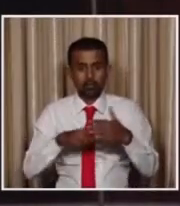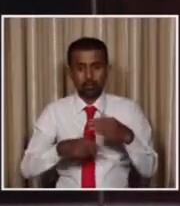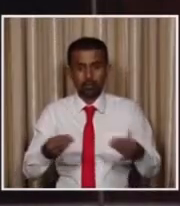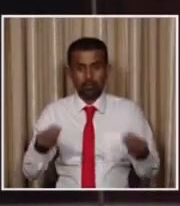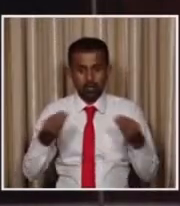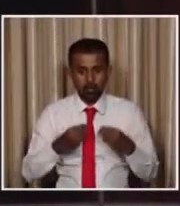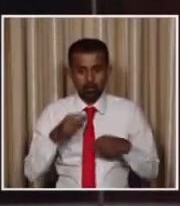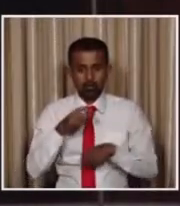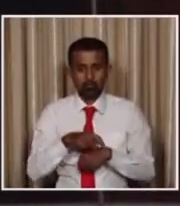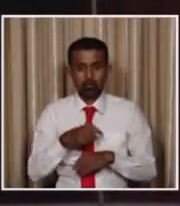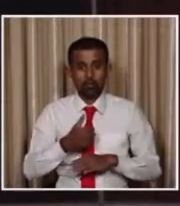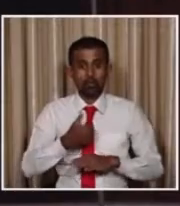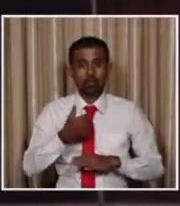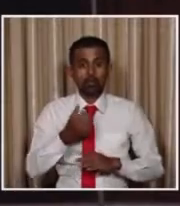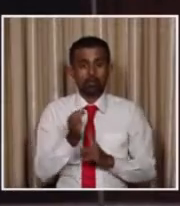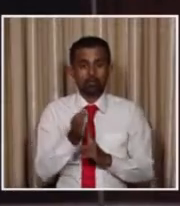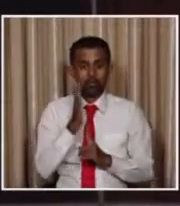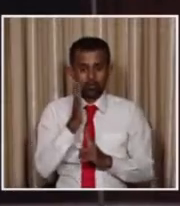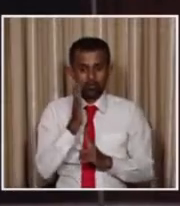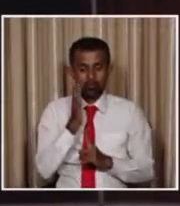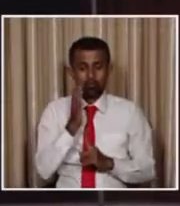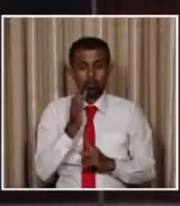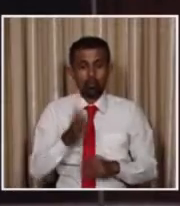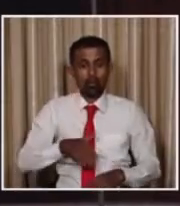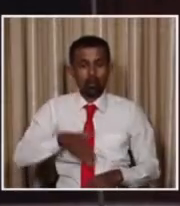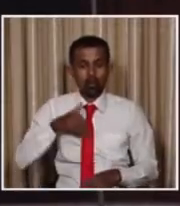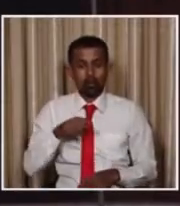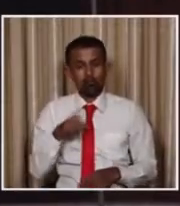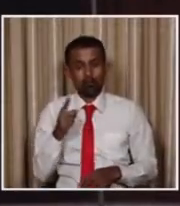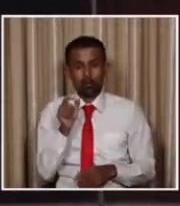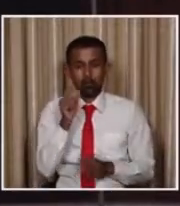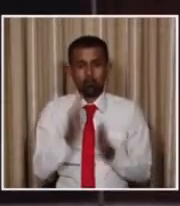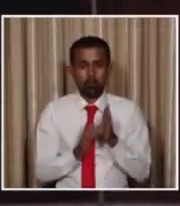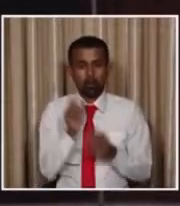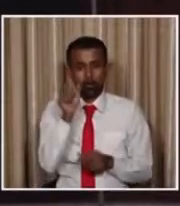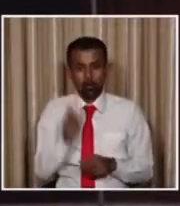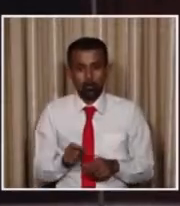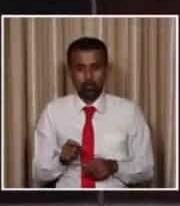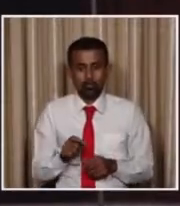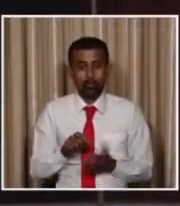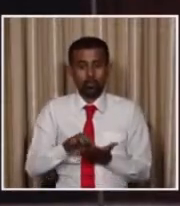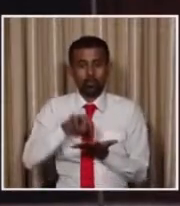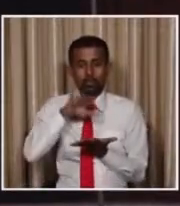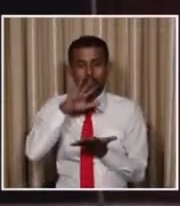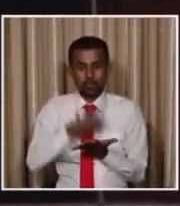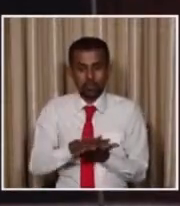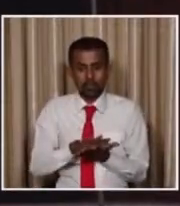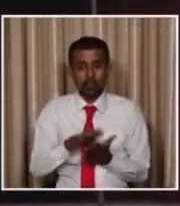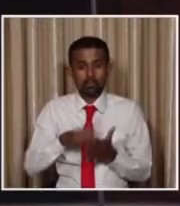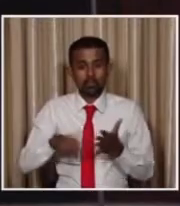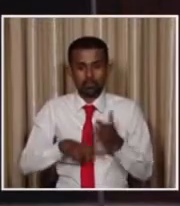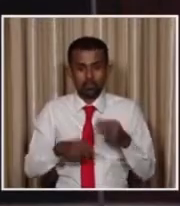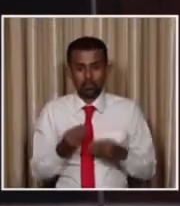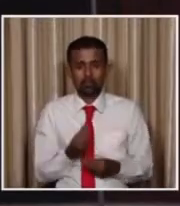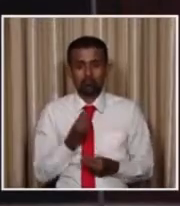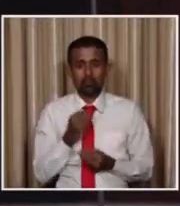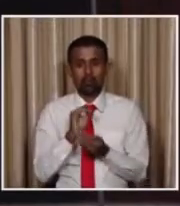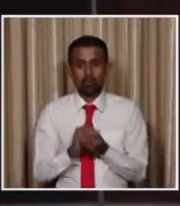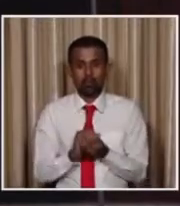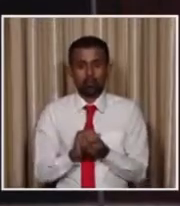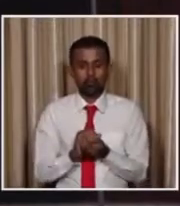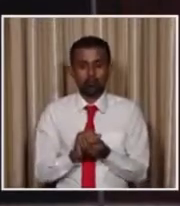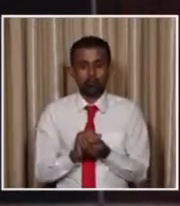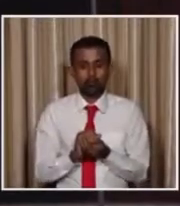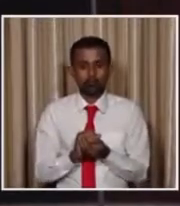අවස්ථාවකදී සභාපතිවරයාට හෝ රැස්වීමේ මූලාශ්‍රයේ දරන වෙනත් සමාජිකයාට තීරක ඡන්දයක් තිබිය යුතුයි කියලා